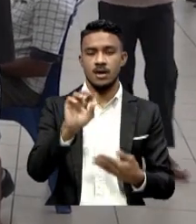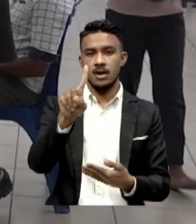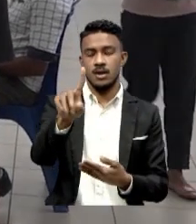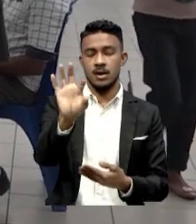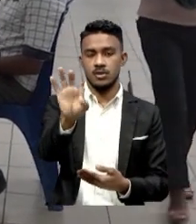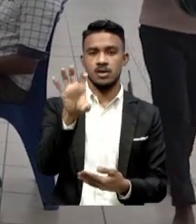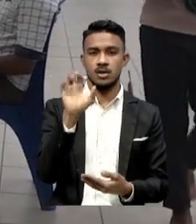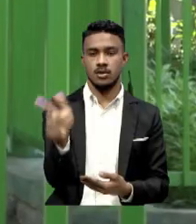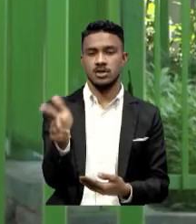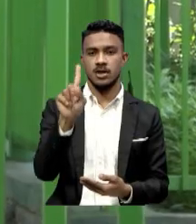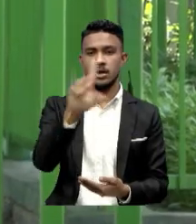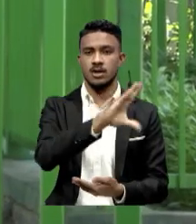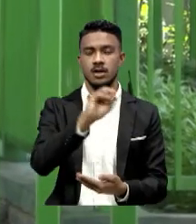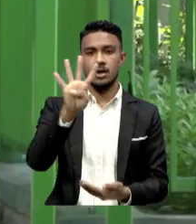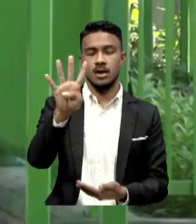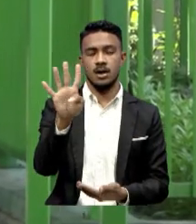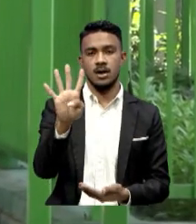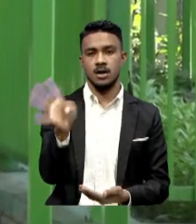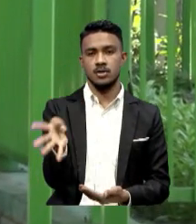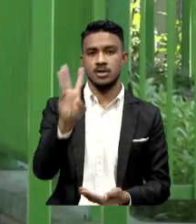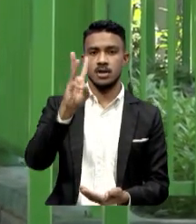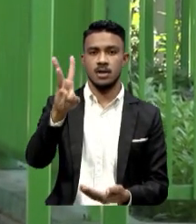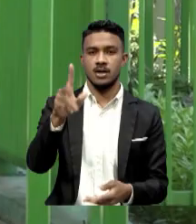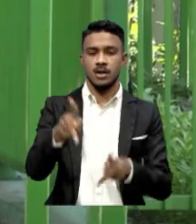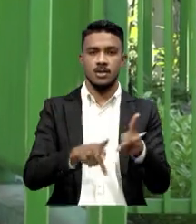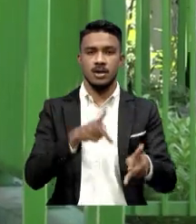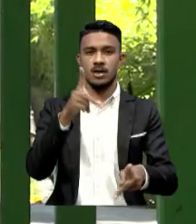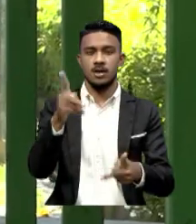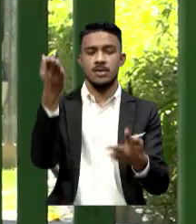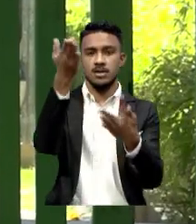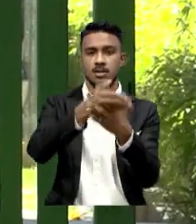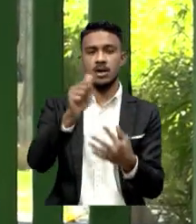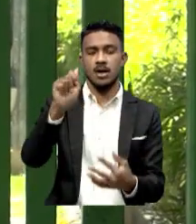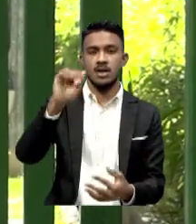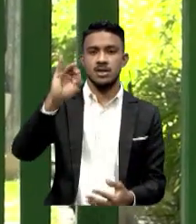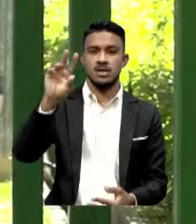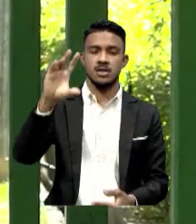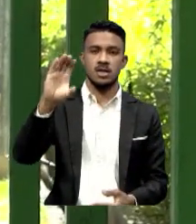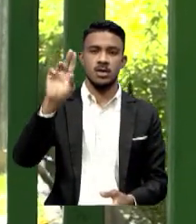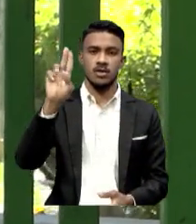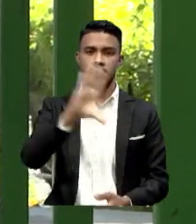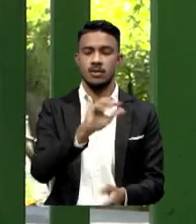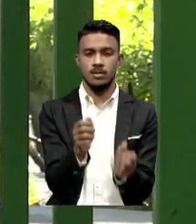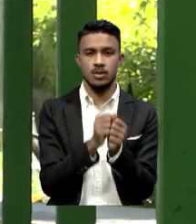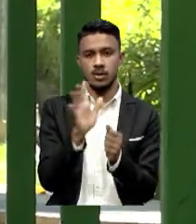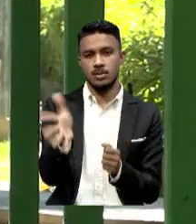atusualu hatnulu resing nen, paciente nebe tama ia ICU, durante fulan tolu hamutuk lima nulu resing